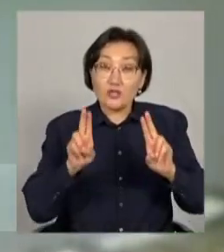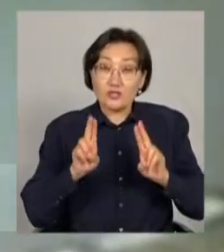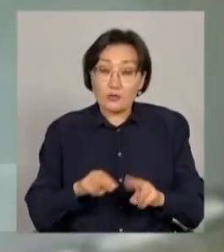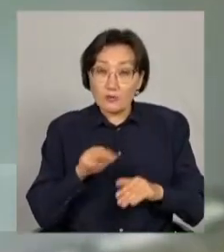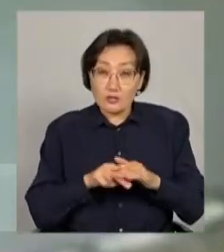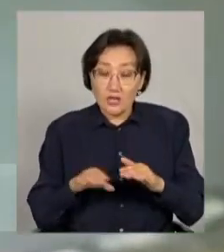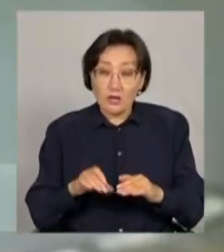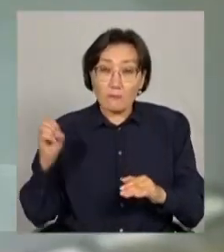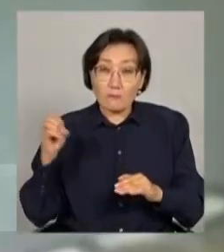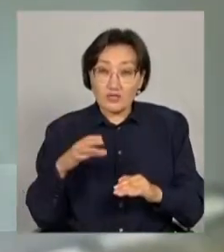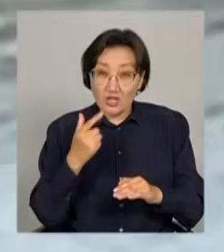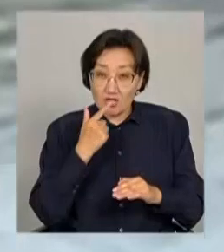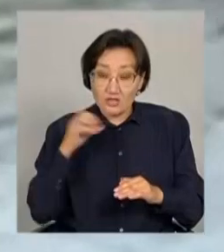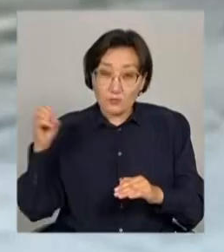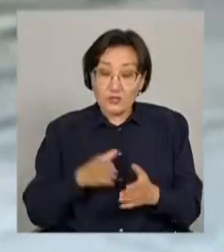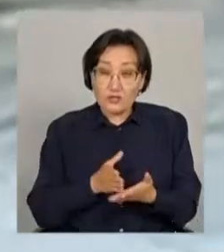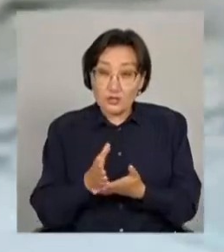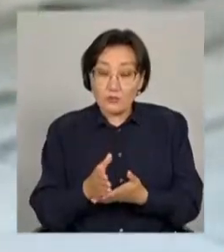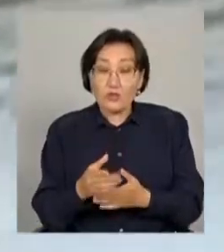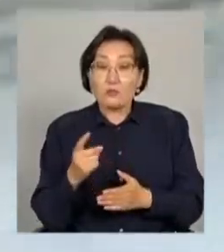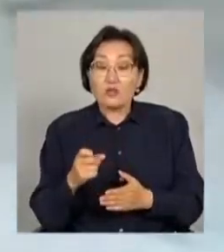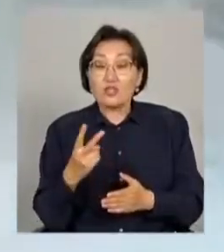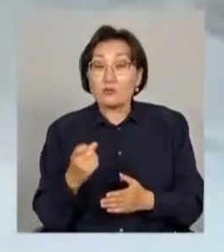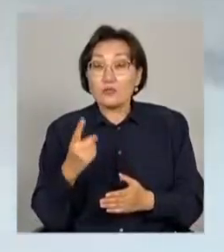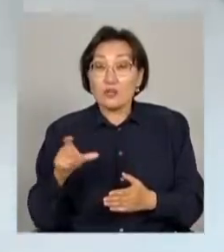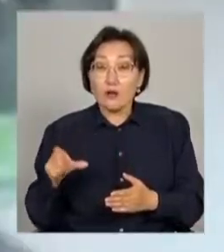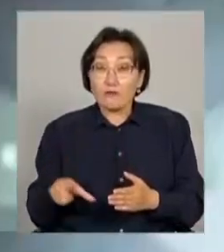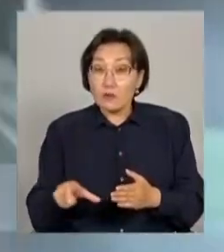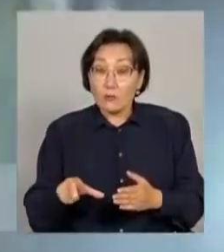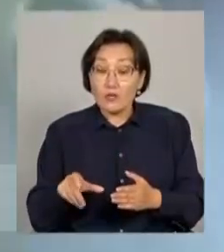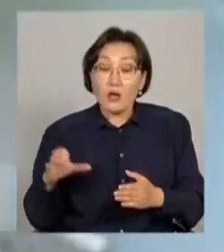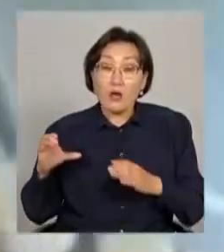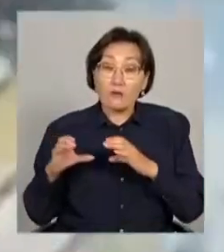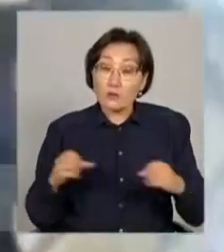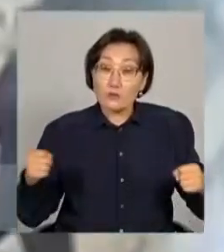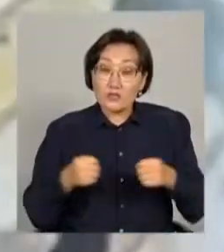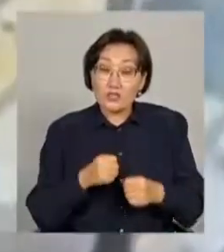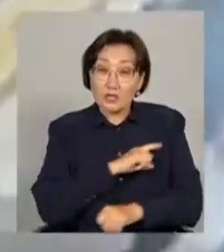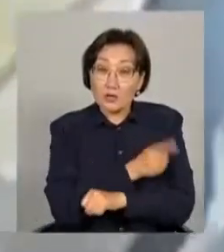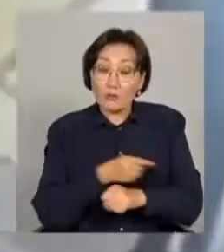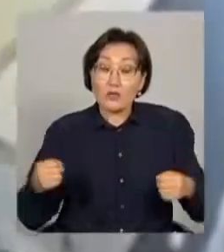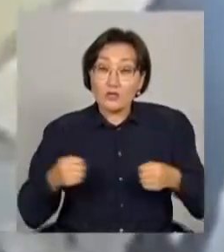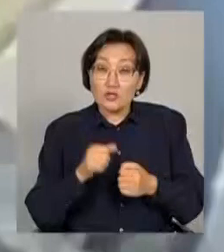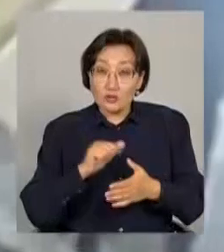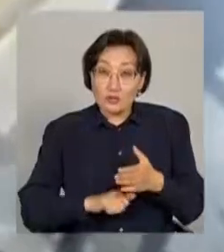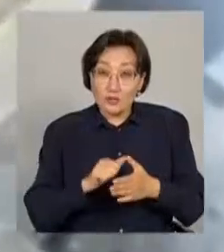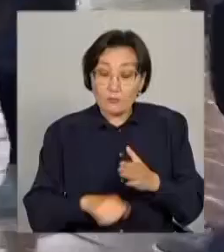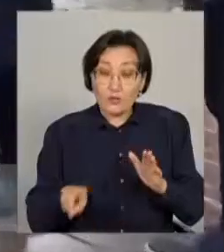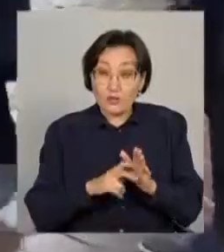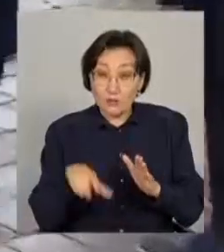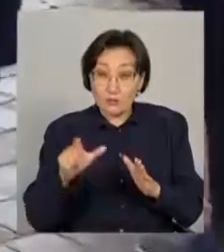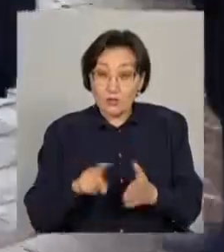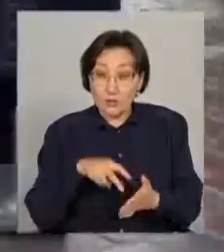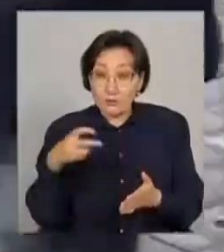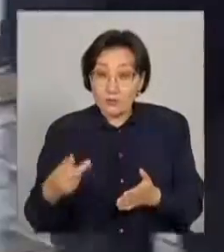елемей, бағдаршамның қызыл түсіне өтіп, нөмірі 201-ші автобуспен соқтығысады. Қатты соққының салдарынан көліктегі жолаушылар ұшып кеткен